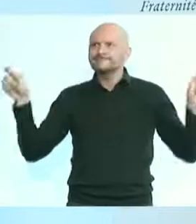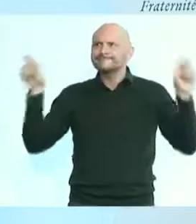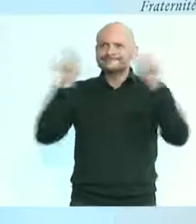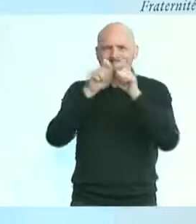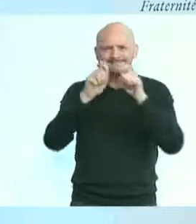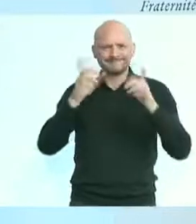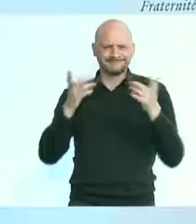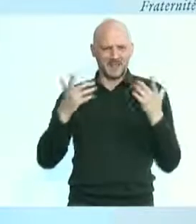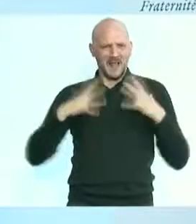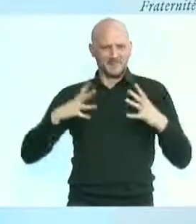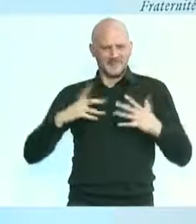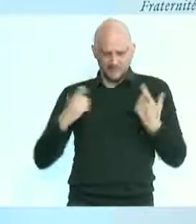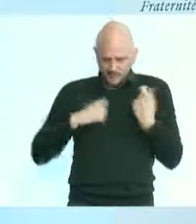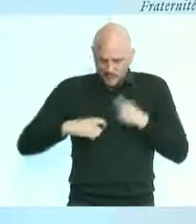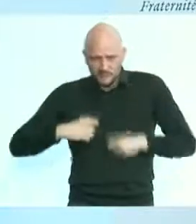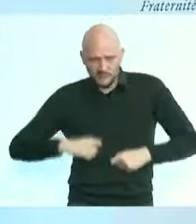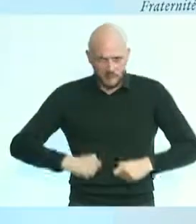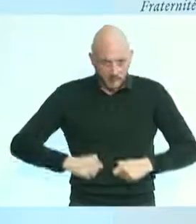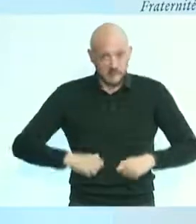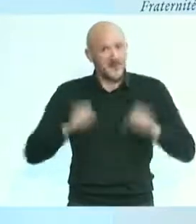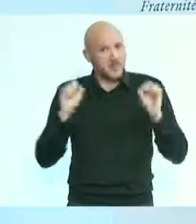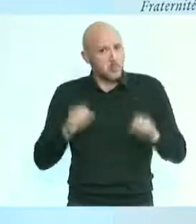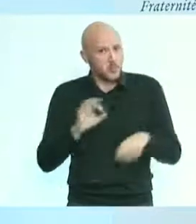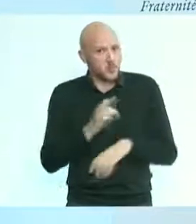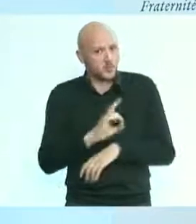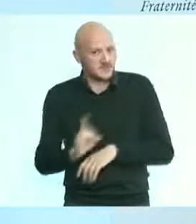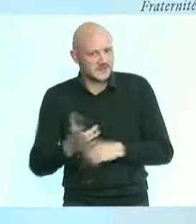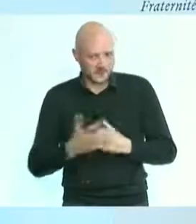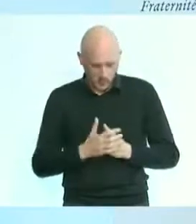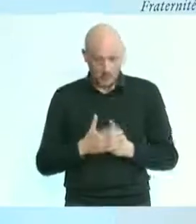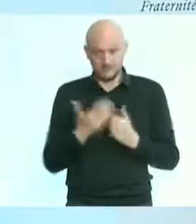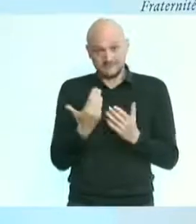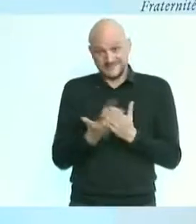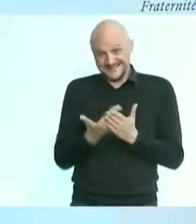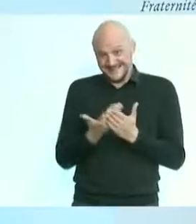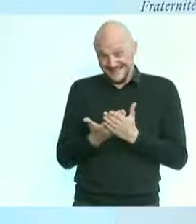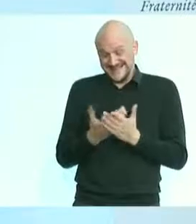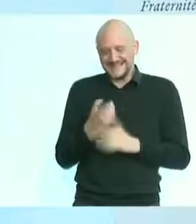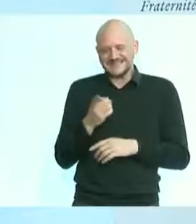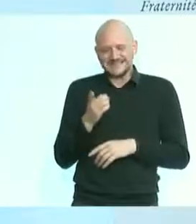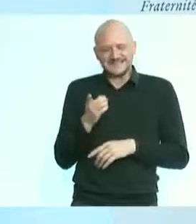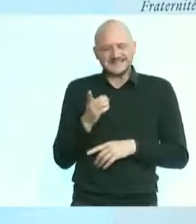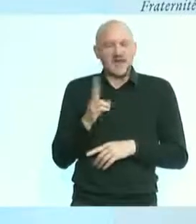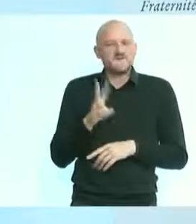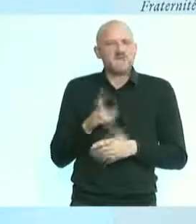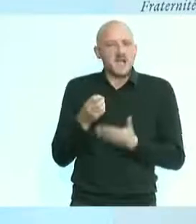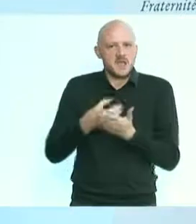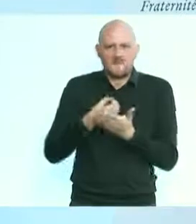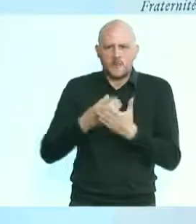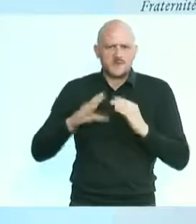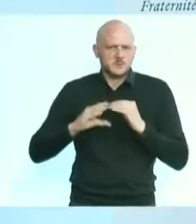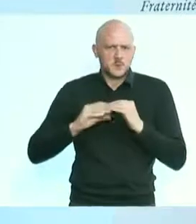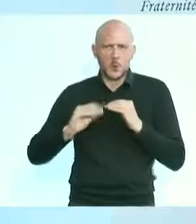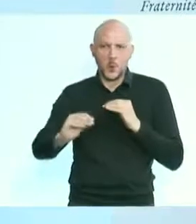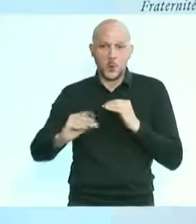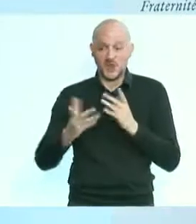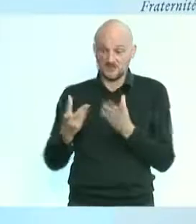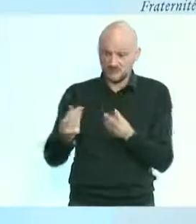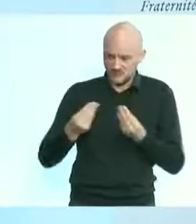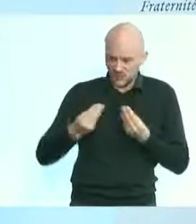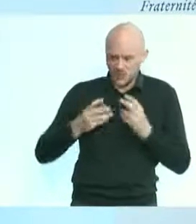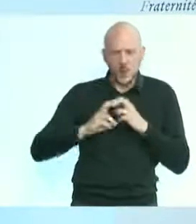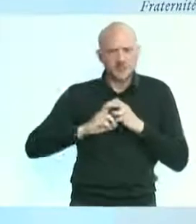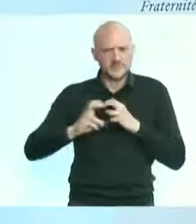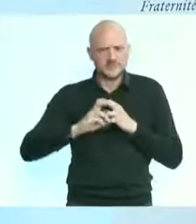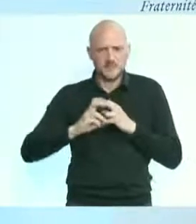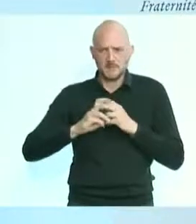extrêmement pratiques, très proches de l'usager et qui vont permettre d'organiser ces déplacements et donc de